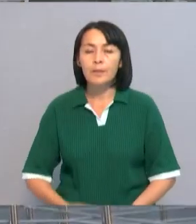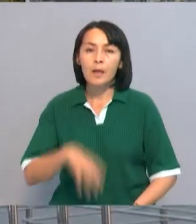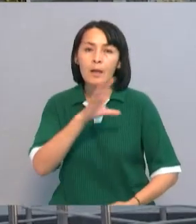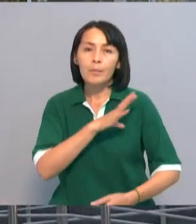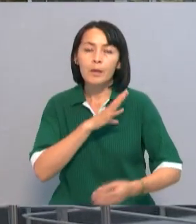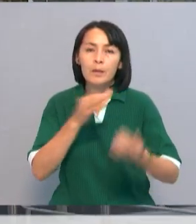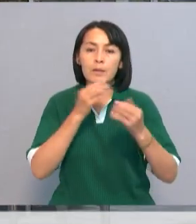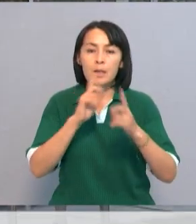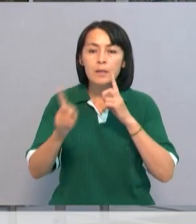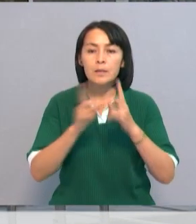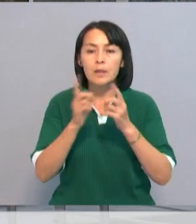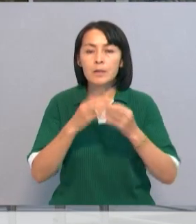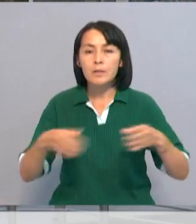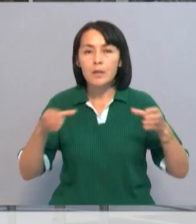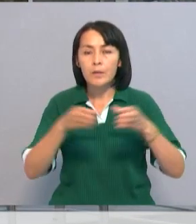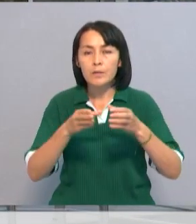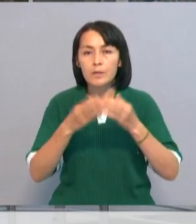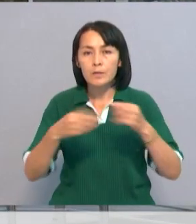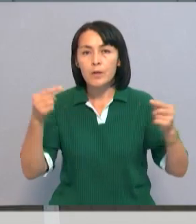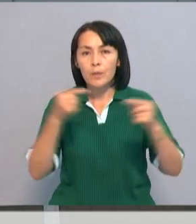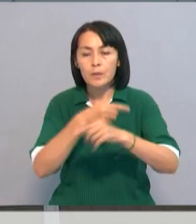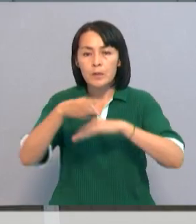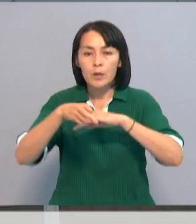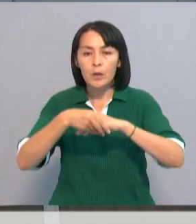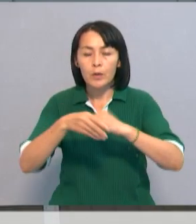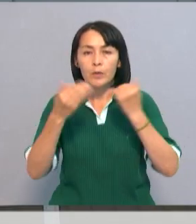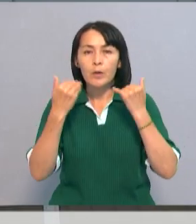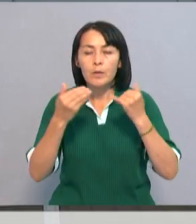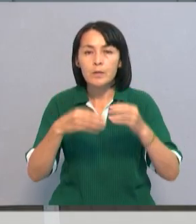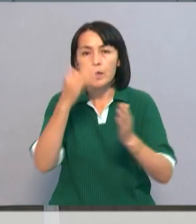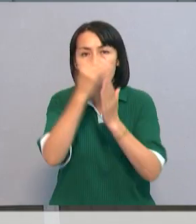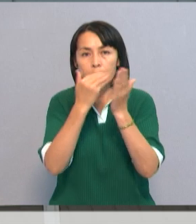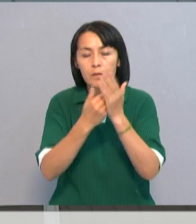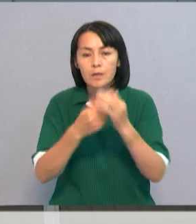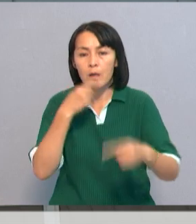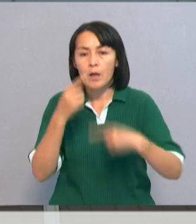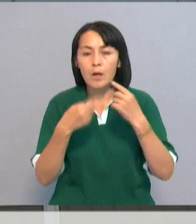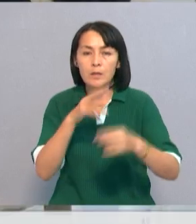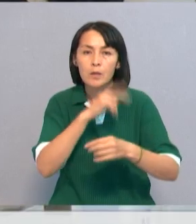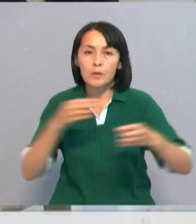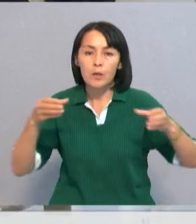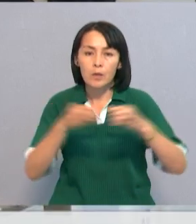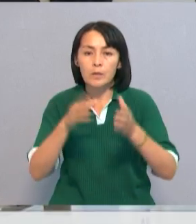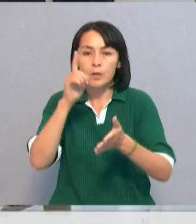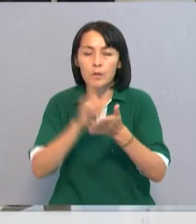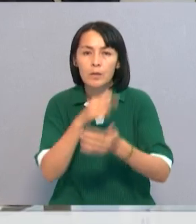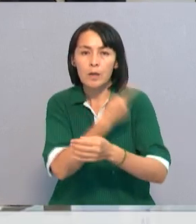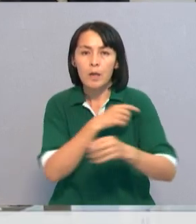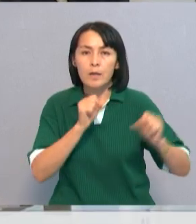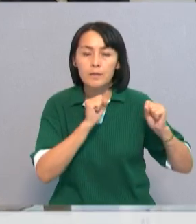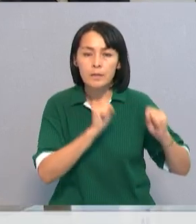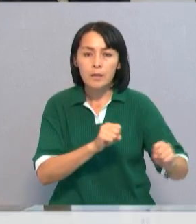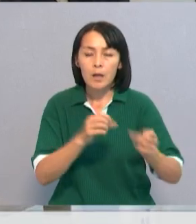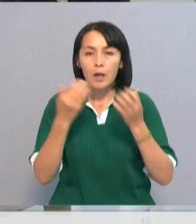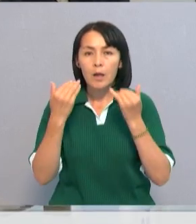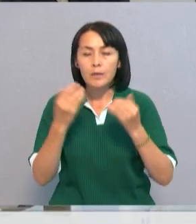Состоялось очередное заседание Общественного фонда по противодействию коррупции. На повестке дня обсуждена работа Фонда обязательного социального медицинского